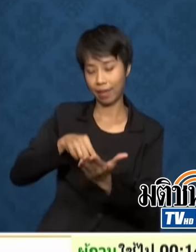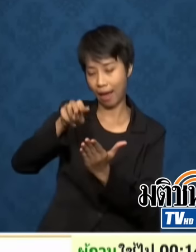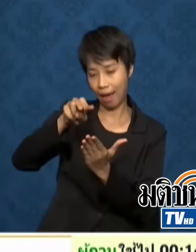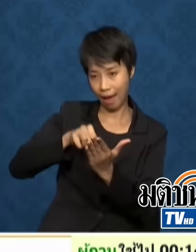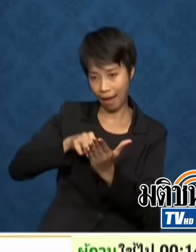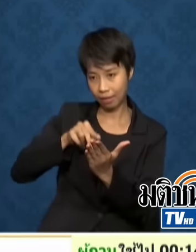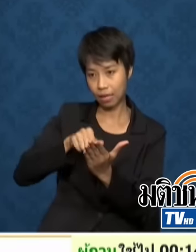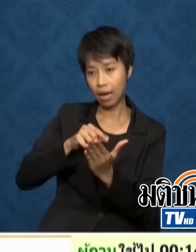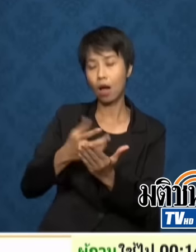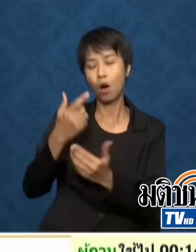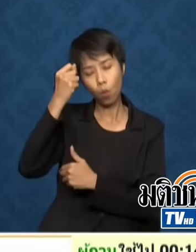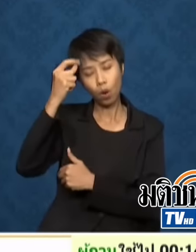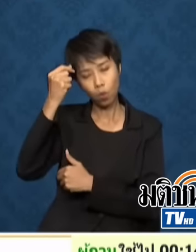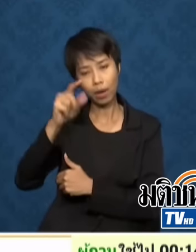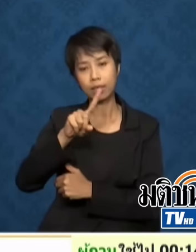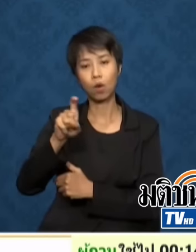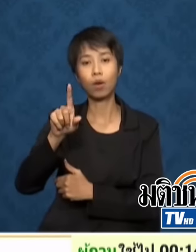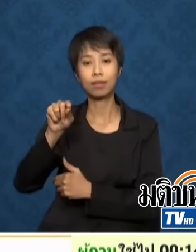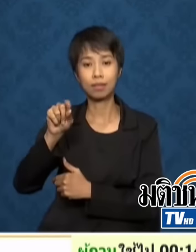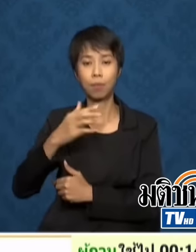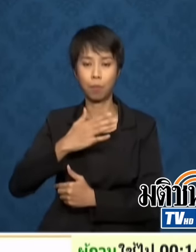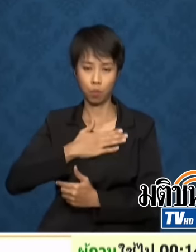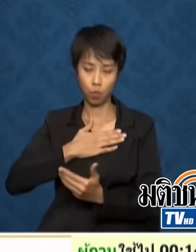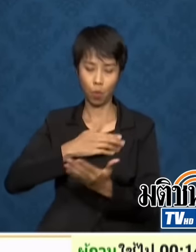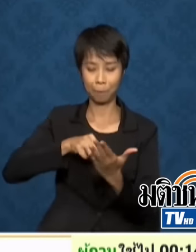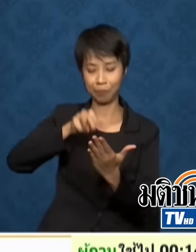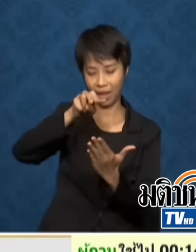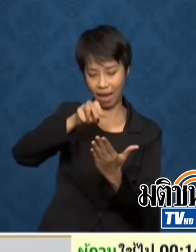านใบแพทย์อย่างละเอียดนะแล้วก็มี